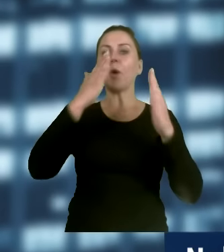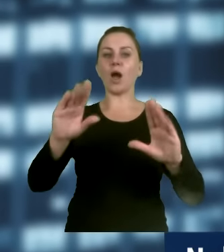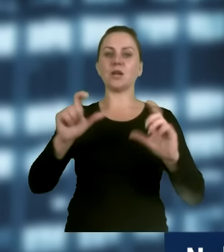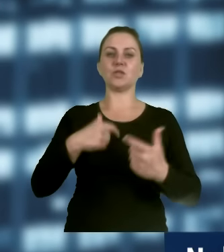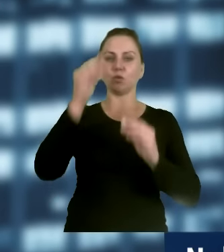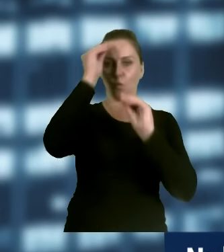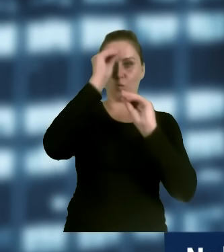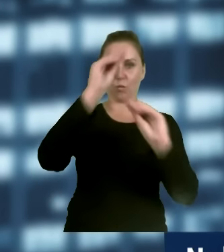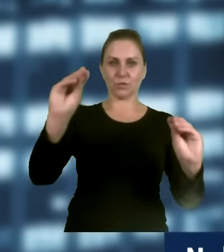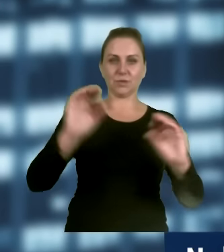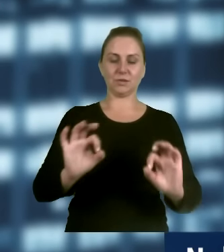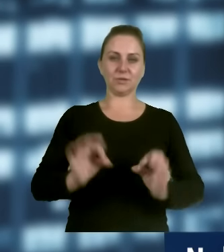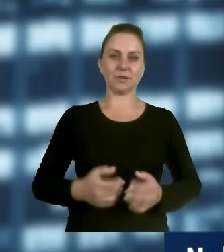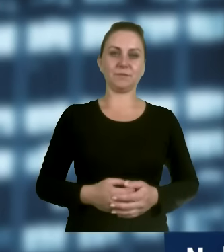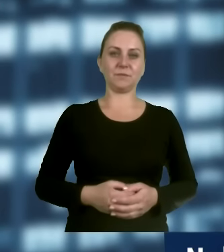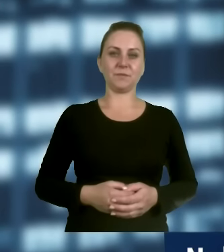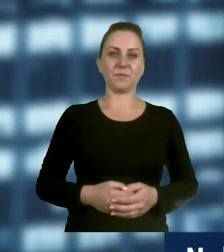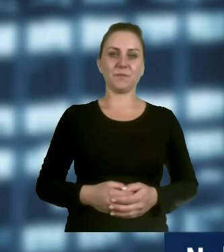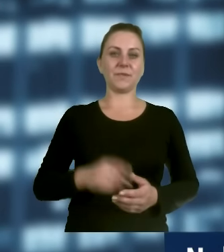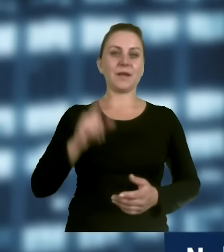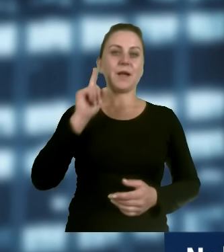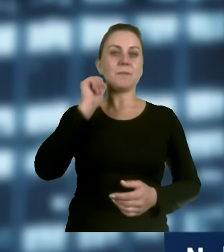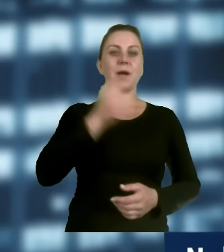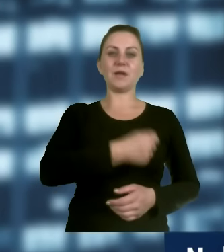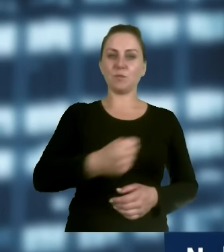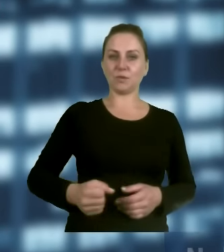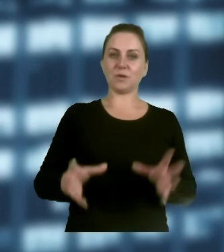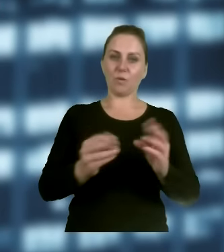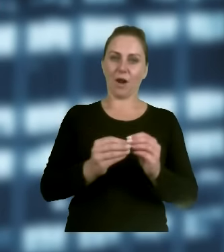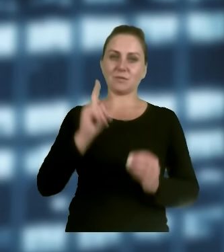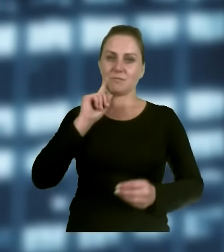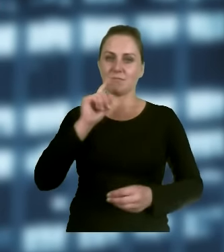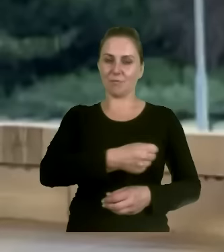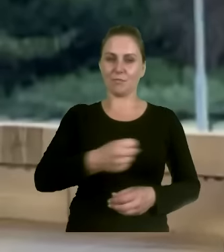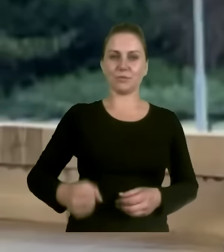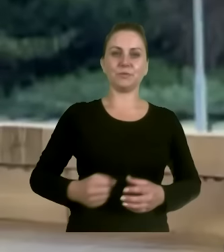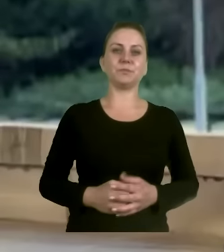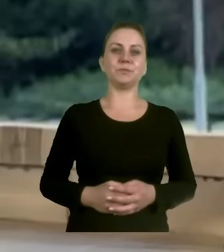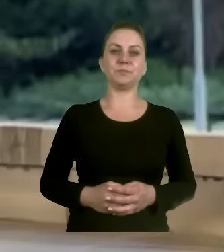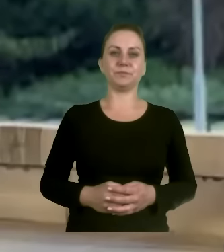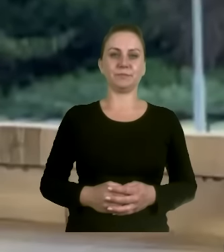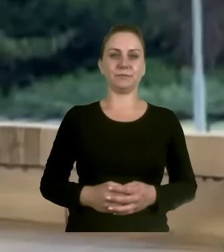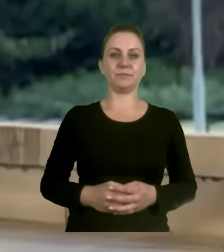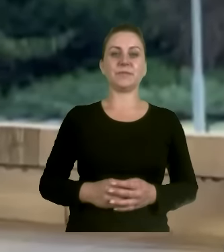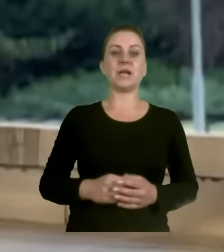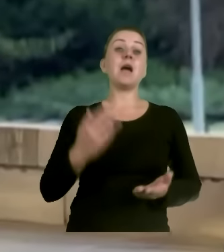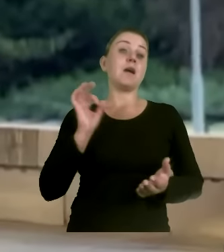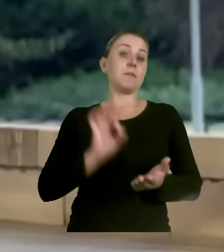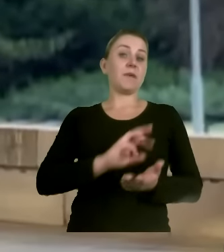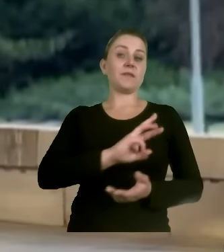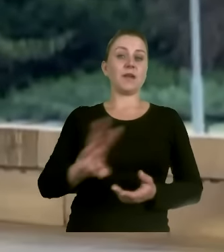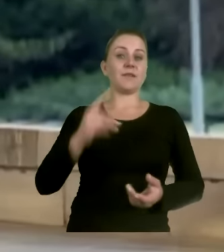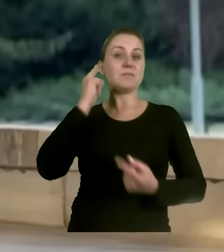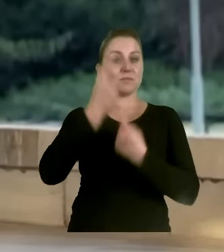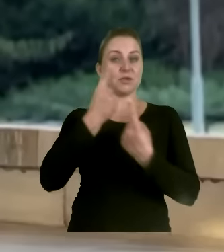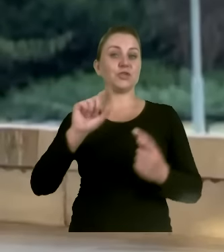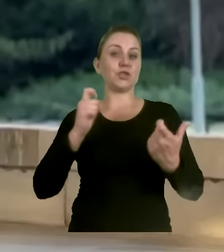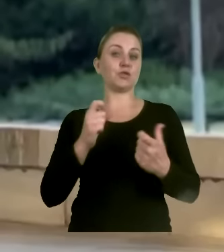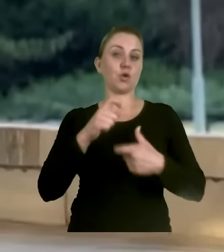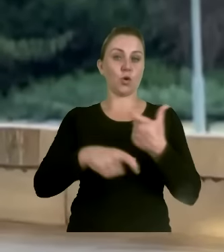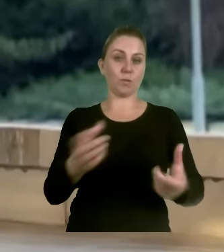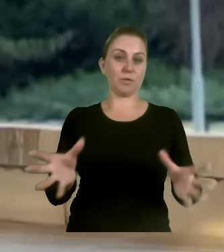dzisiaj pani poseł z panem posłem. Pewnie zastanawiacie się, co tutaj robimy razem. No